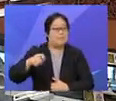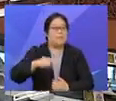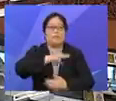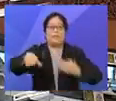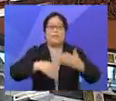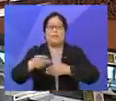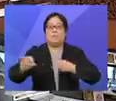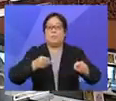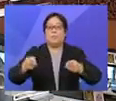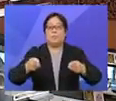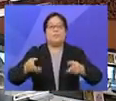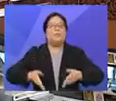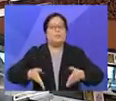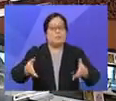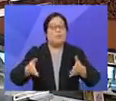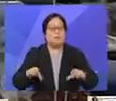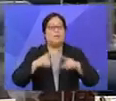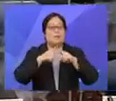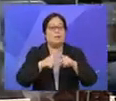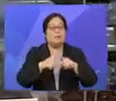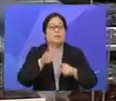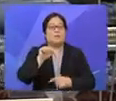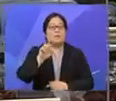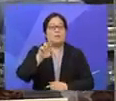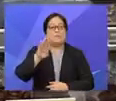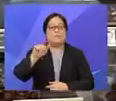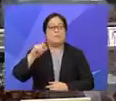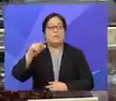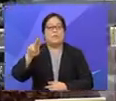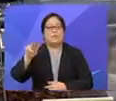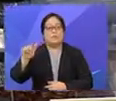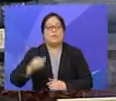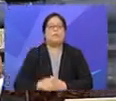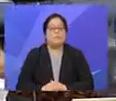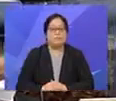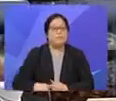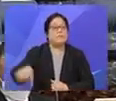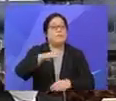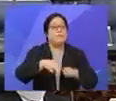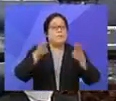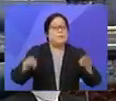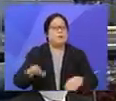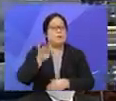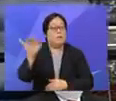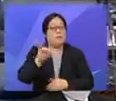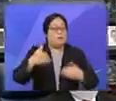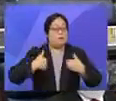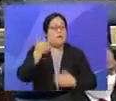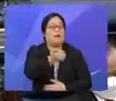terima dan kita bekerja dengan acaranya jangan ini karena dalam kita melaksanakan transformasi